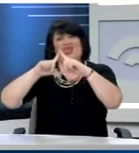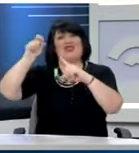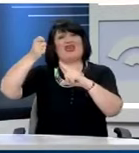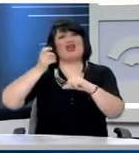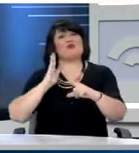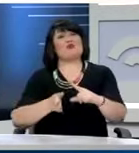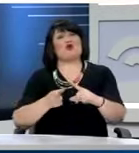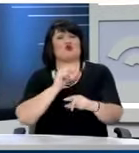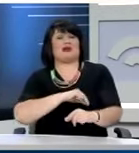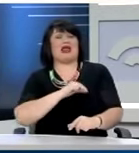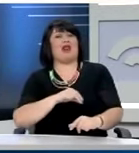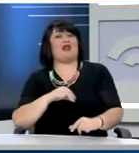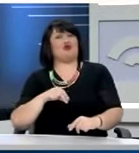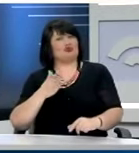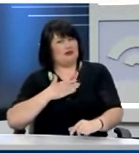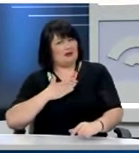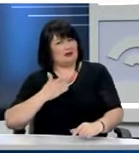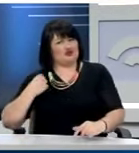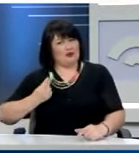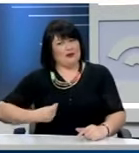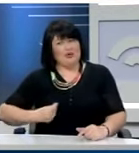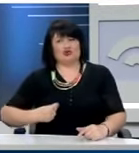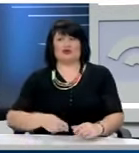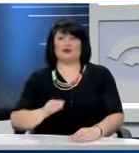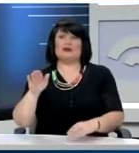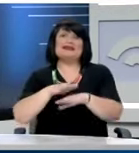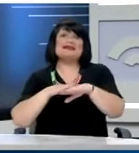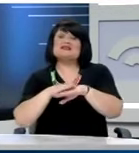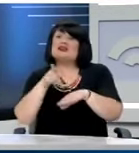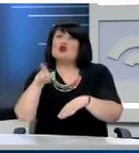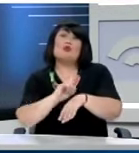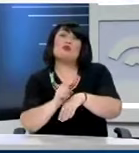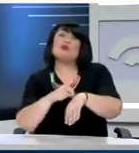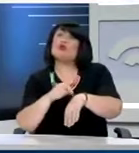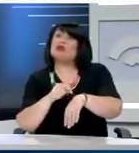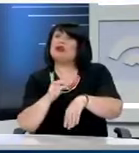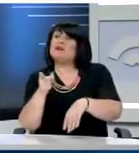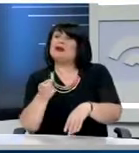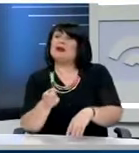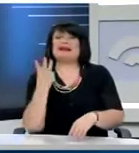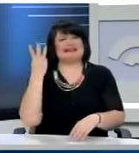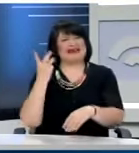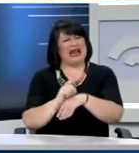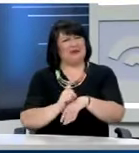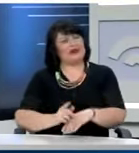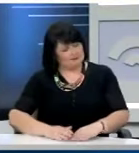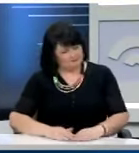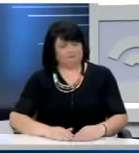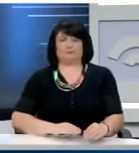μπορούν να παράξουν κέρδος στο μέλλον. Κύριε Πρόεδρε, με συγχωρείτε, πόσο χρόνο χρειάζεστε ακόμη? 3 λεπτά, κύριε Πρόεδρε. Ευχαριστώ.